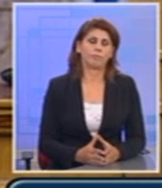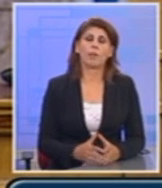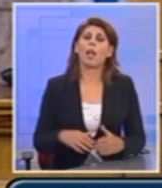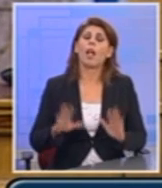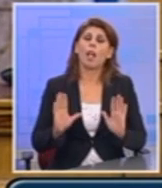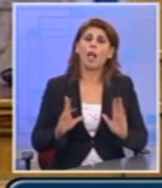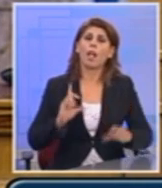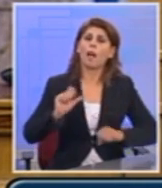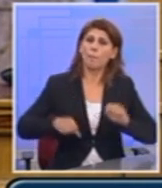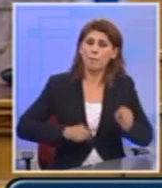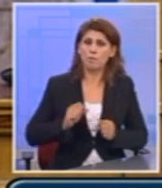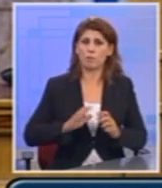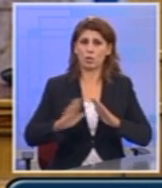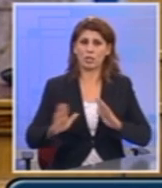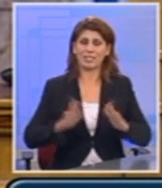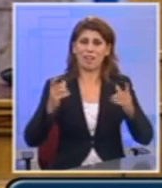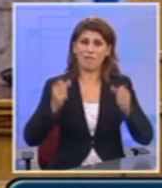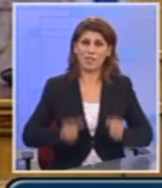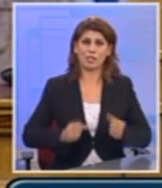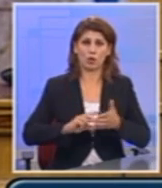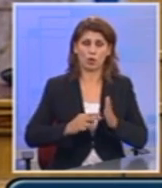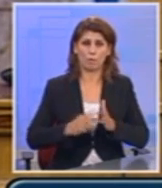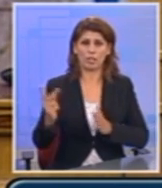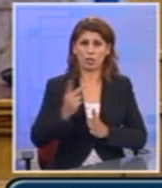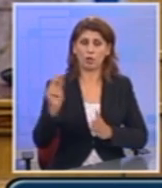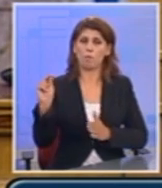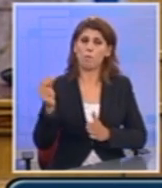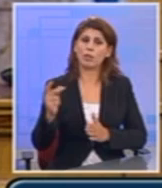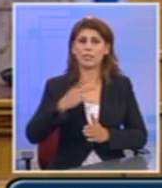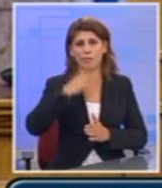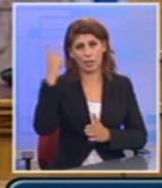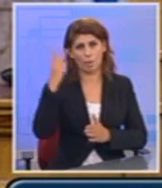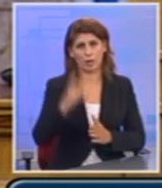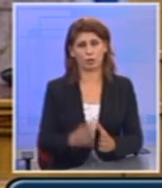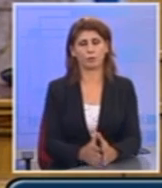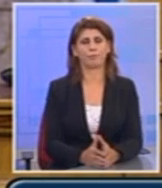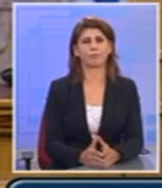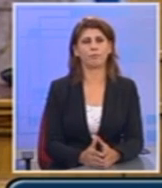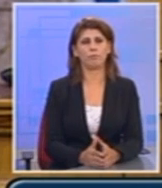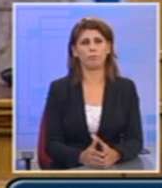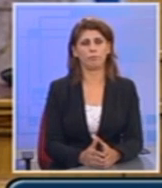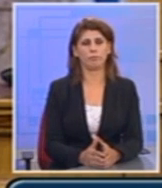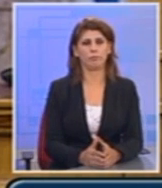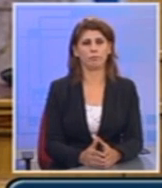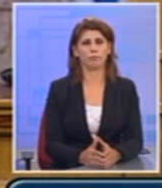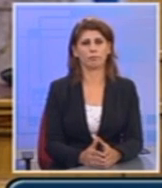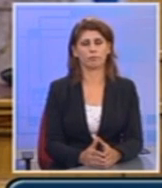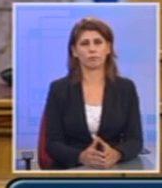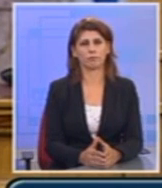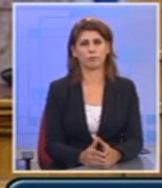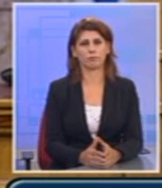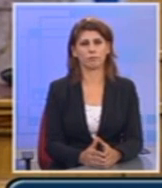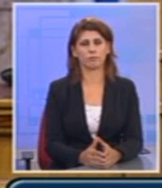πθ γιατην προστασία των βασικών οικονομικών κοινωνικών πολιτιστικών δικαιωμάτων στο πλαίσιο του προγράμματος